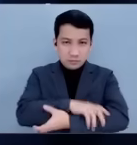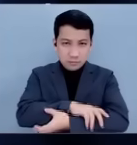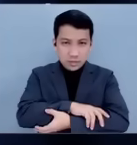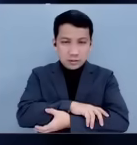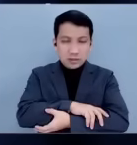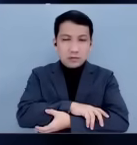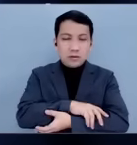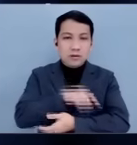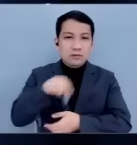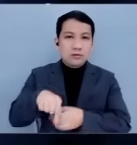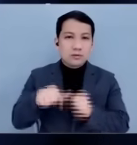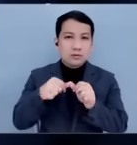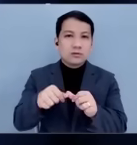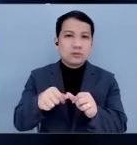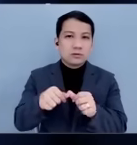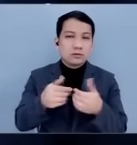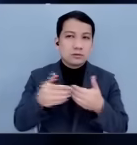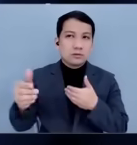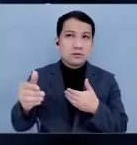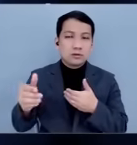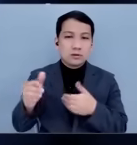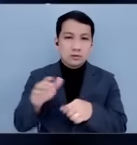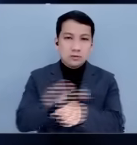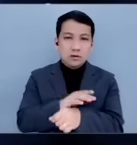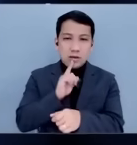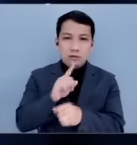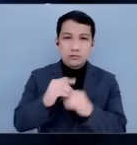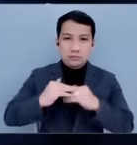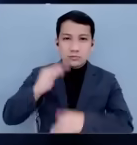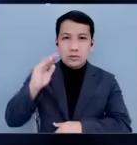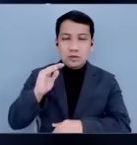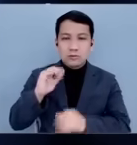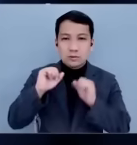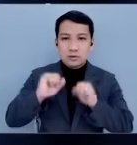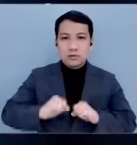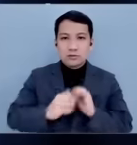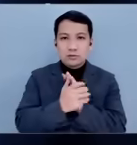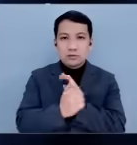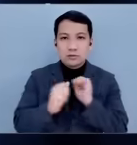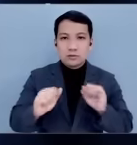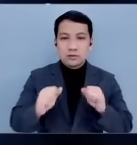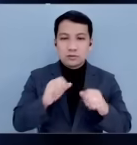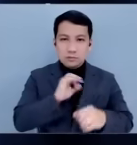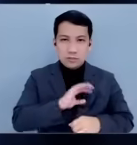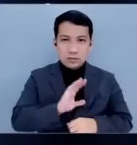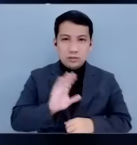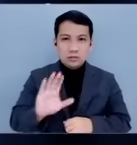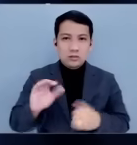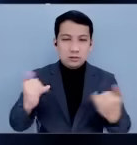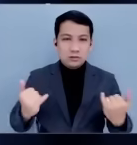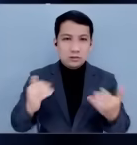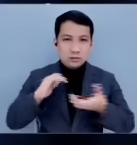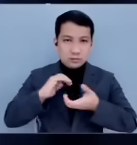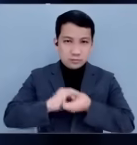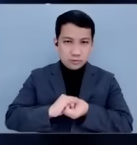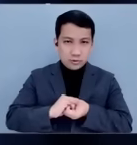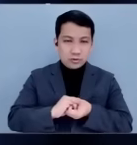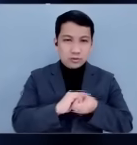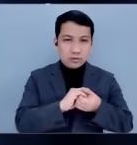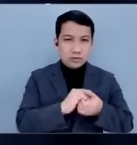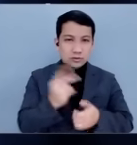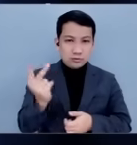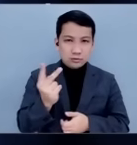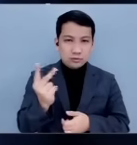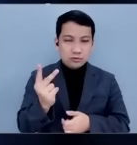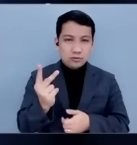shall forge ahead in fully maximizing the potentials and the gains from this strategic partnership between our two